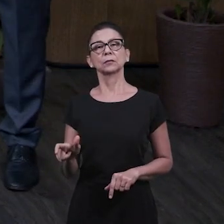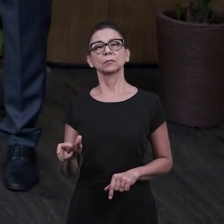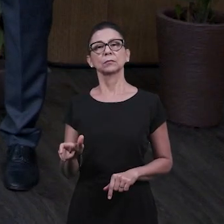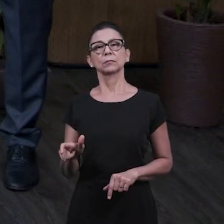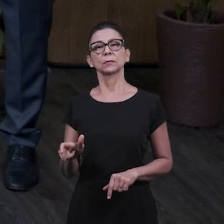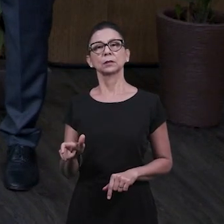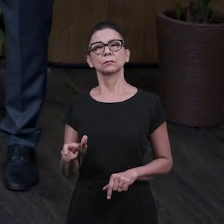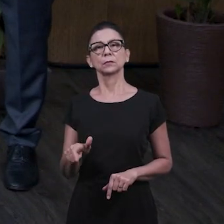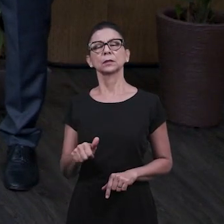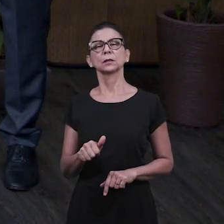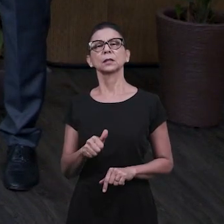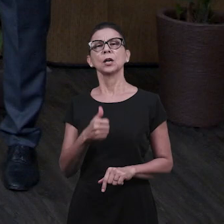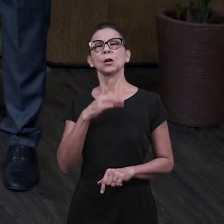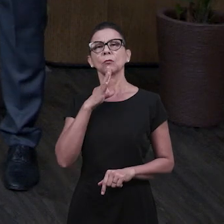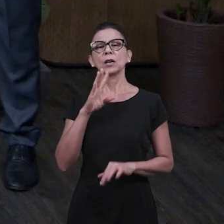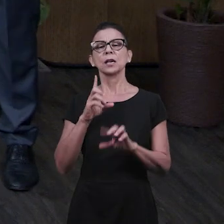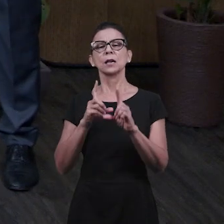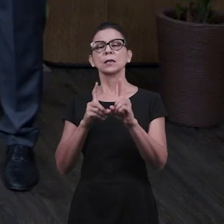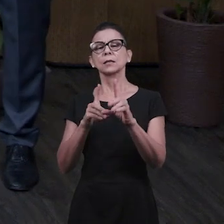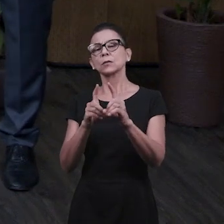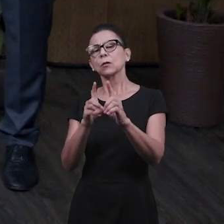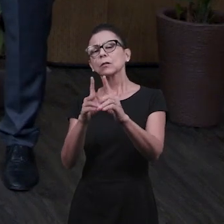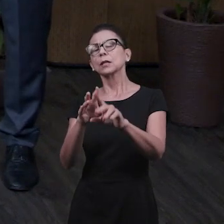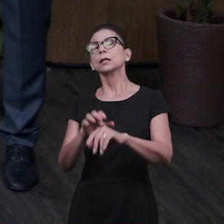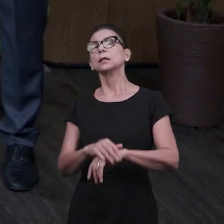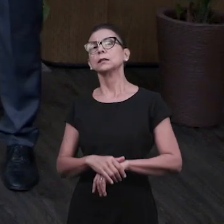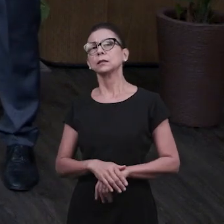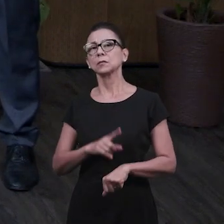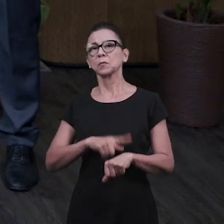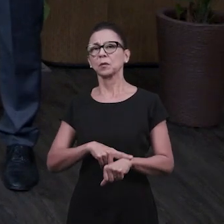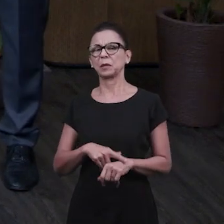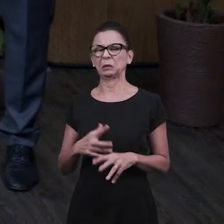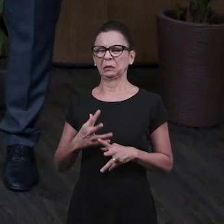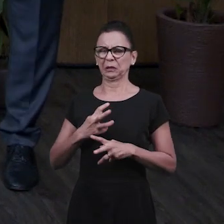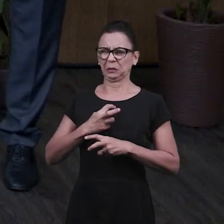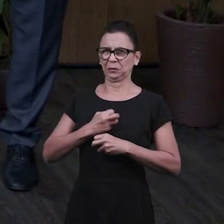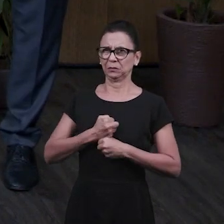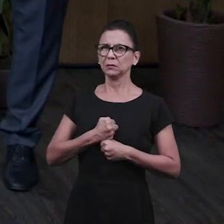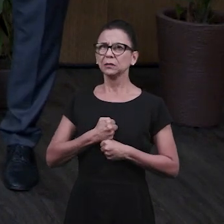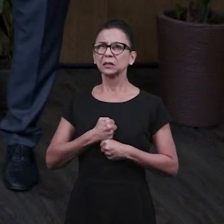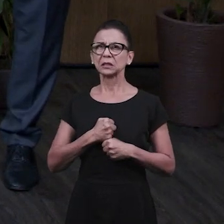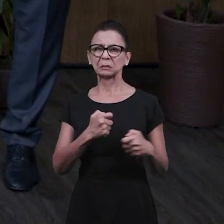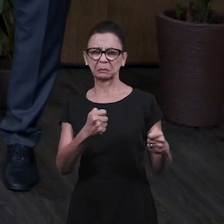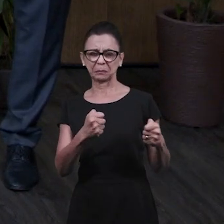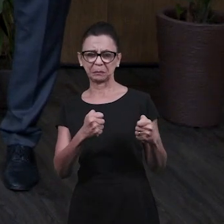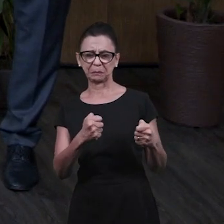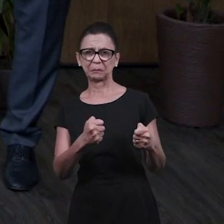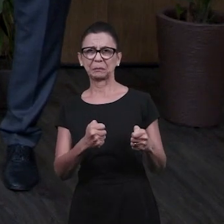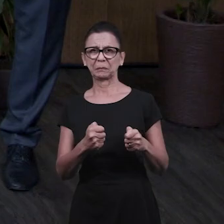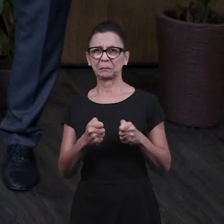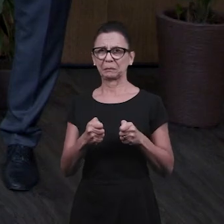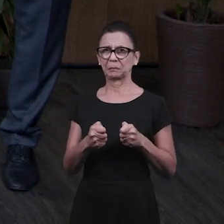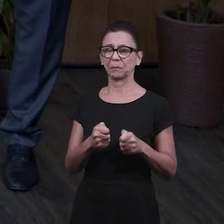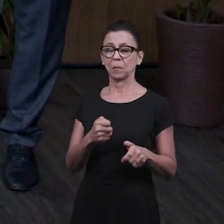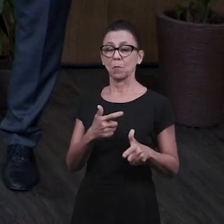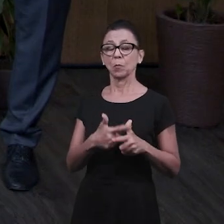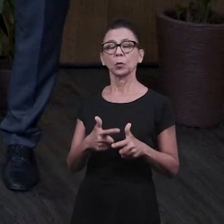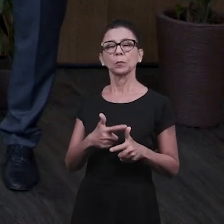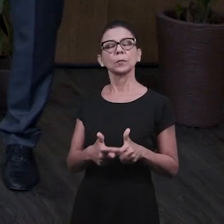même s'il est devant des angoisses, même des persécutions, des problèmes,